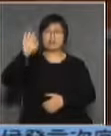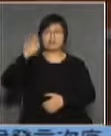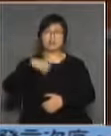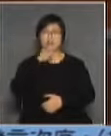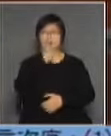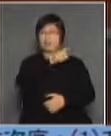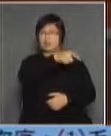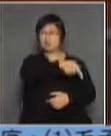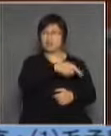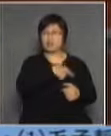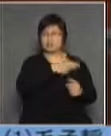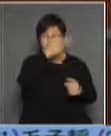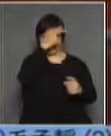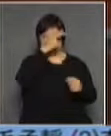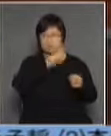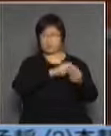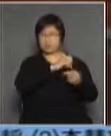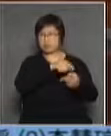房屋署咁做啊。